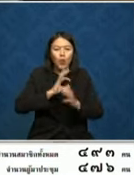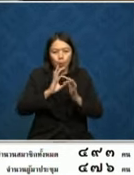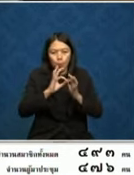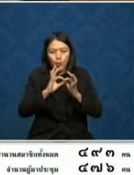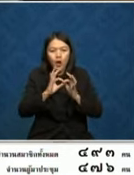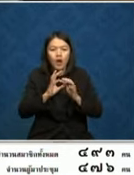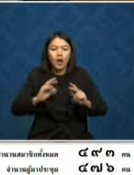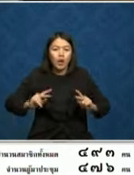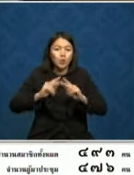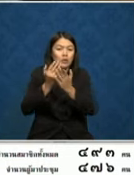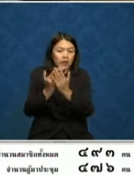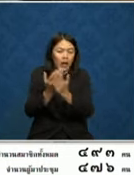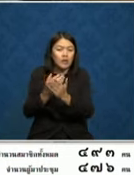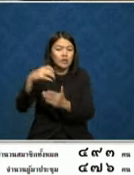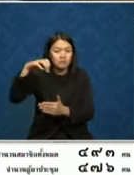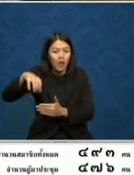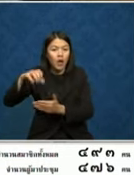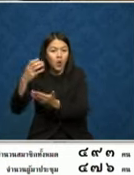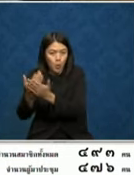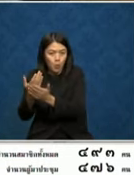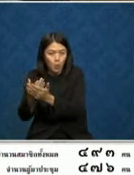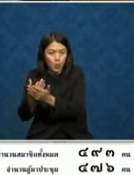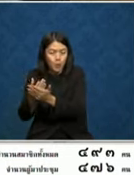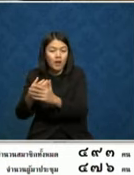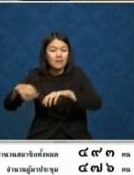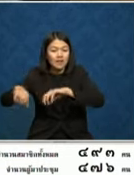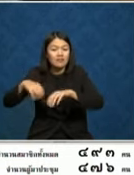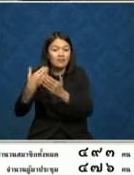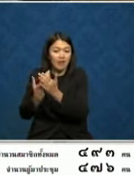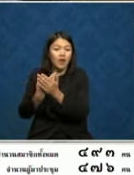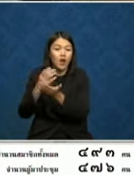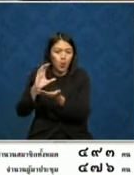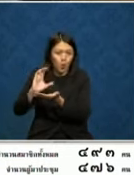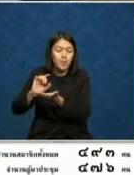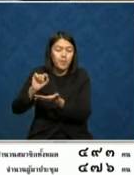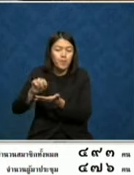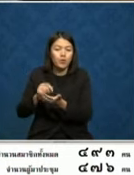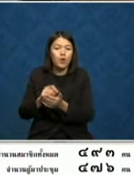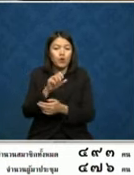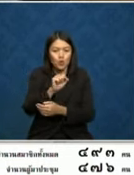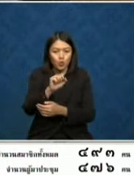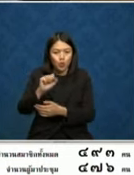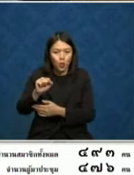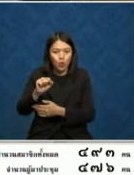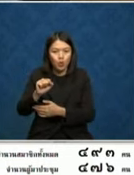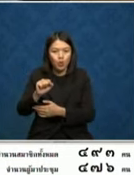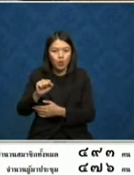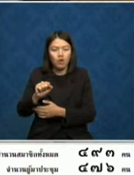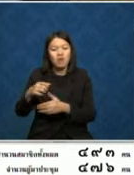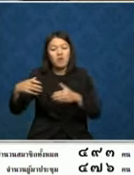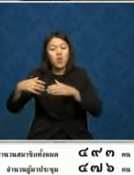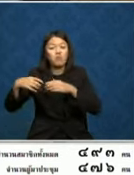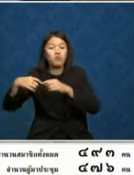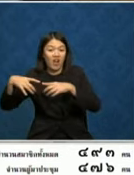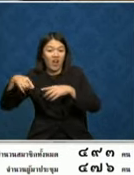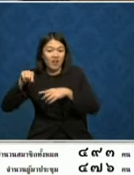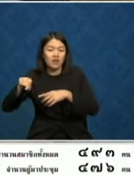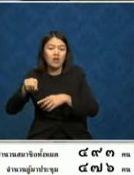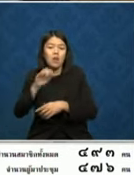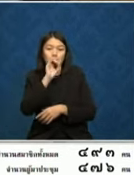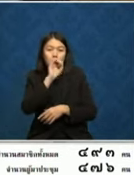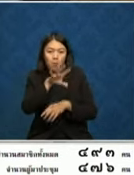คลังคุยกับสำนักงบประมาณเรื่องการจัดงบประมาณวันนี้สสจิ้งจกตุ๊กแกฝ่ายค้านเสนอหมด